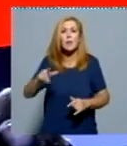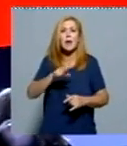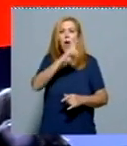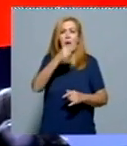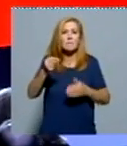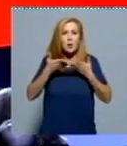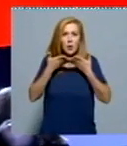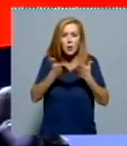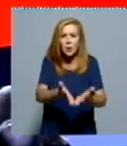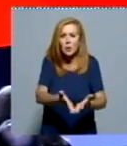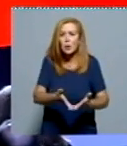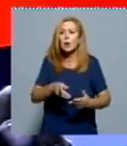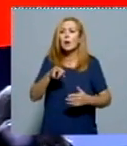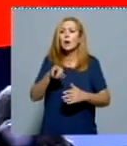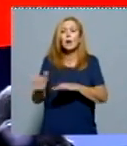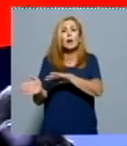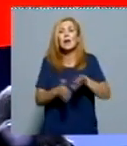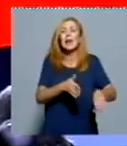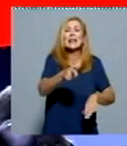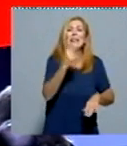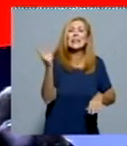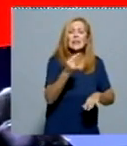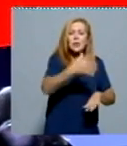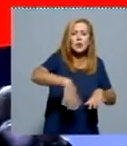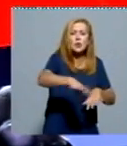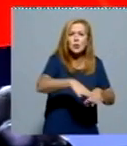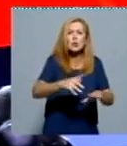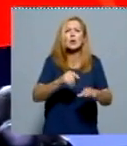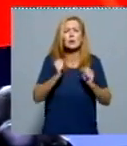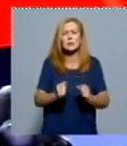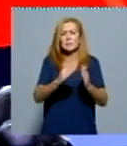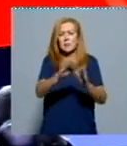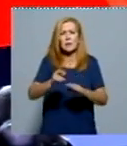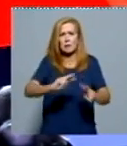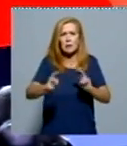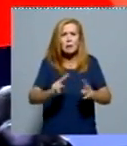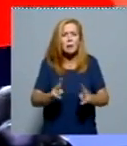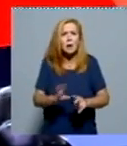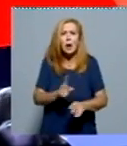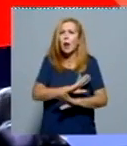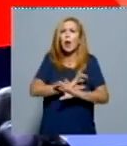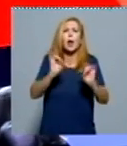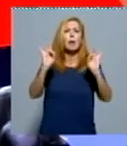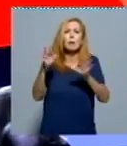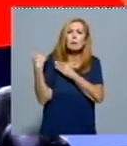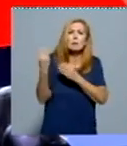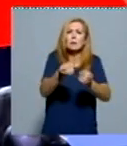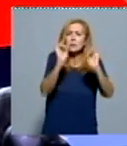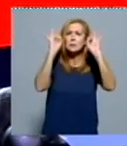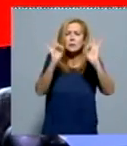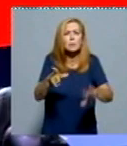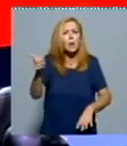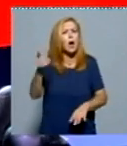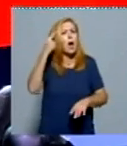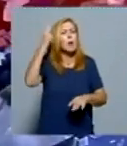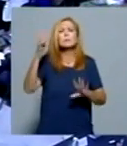αυτό νομίζει, αφήνοντας απ' έξω την τοπική κοινωνία. Αύριο υπάρχει εκτακτή σύσκεψη των τοπικών φορέων. Τι λέτε?